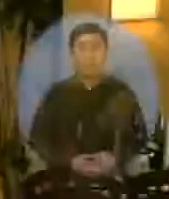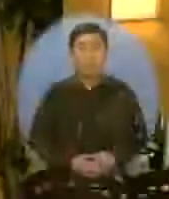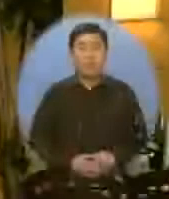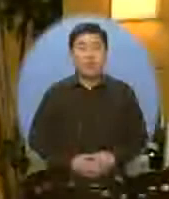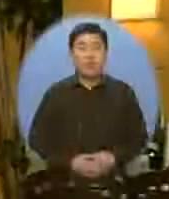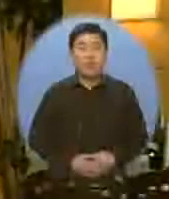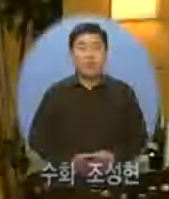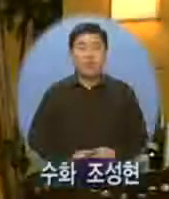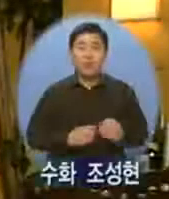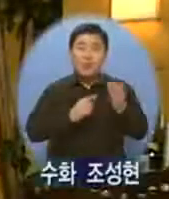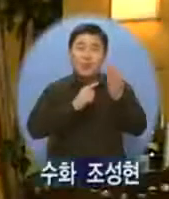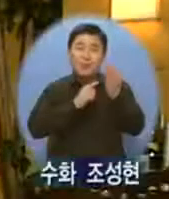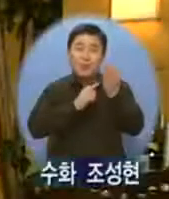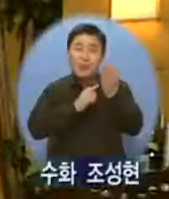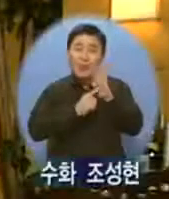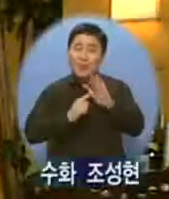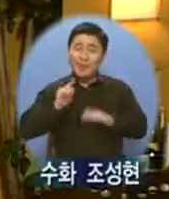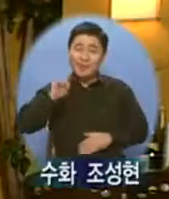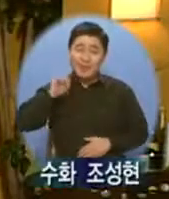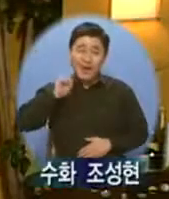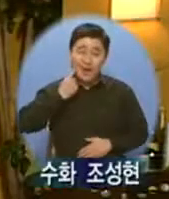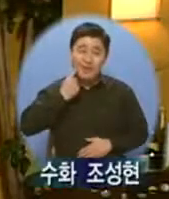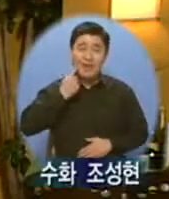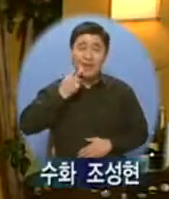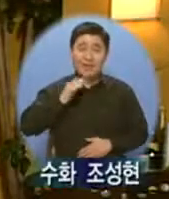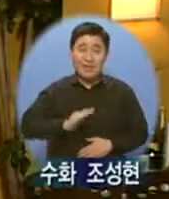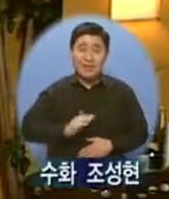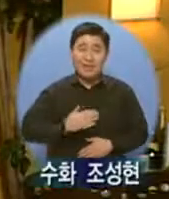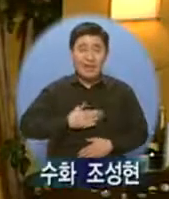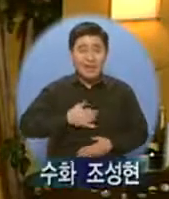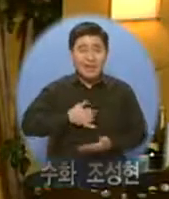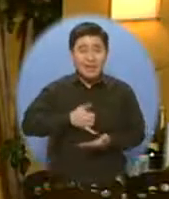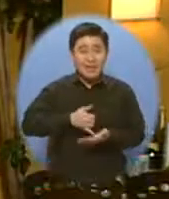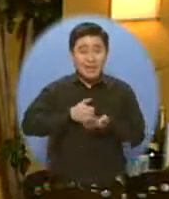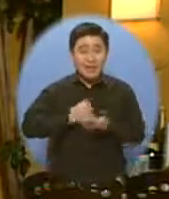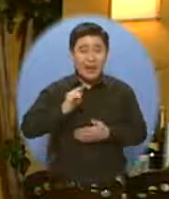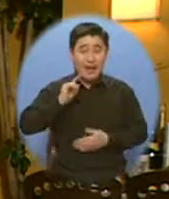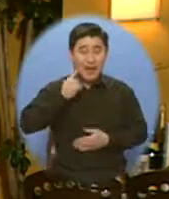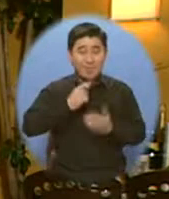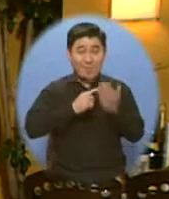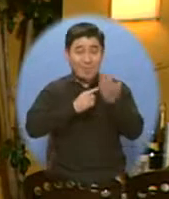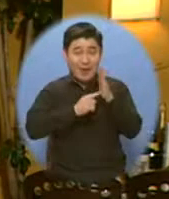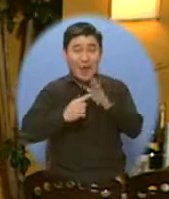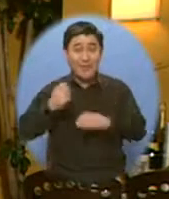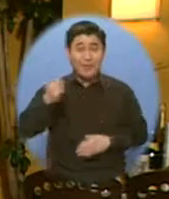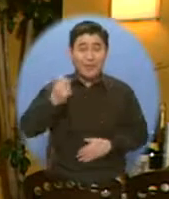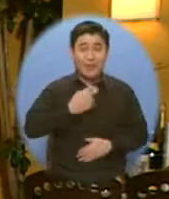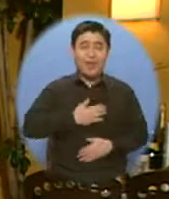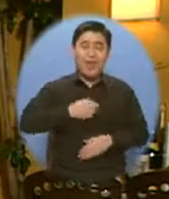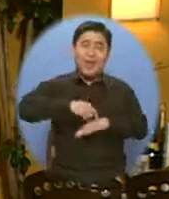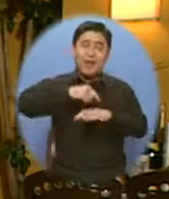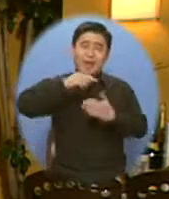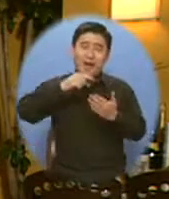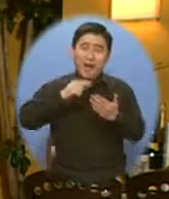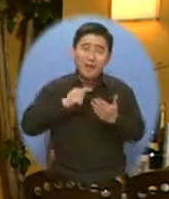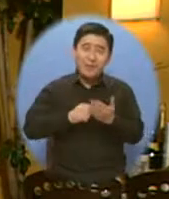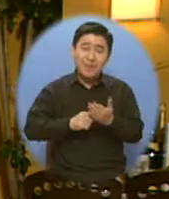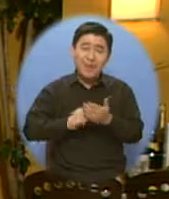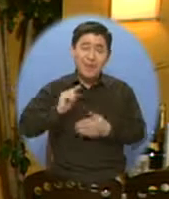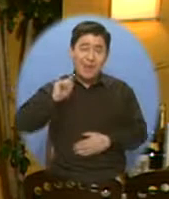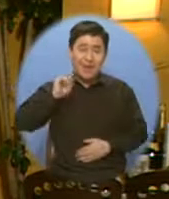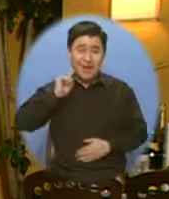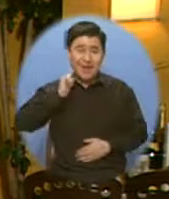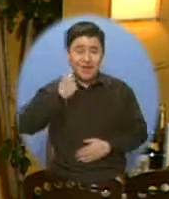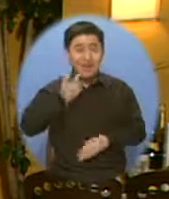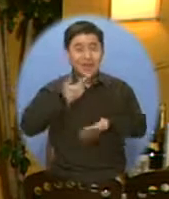회원을 아름답게 한다는 것은 내 인격의 아름다움을 드러내 보이게 하고 내 마음의 아름다움을